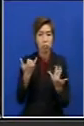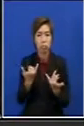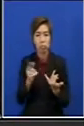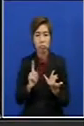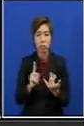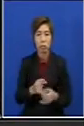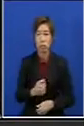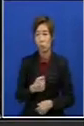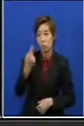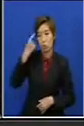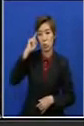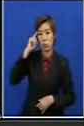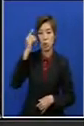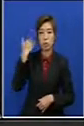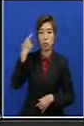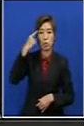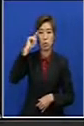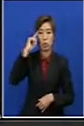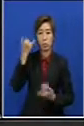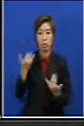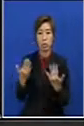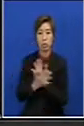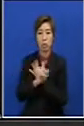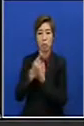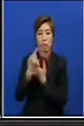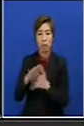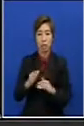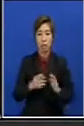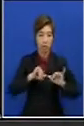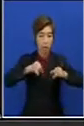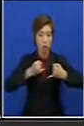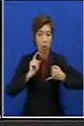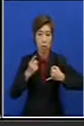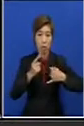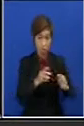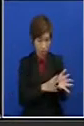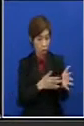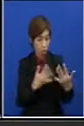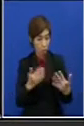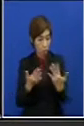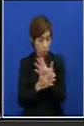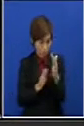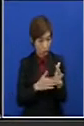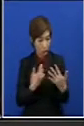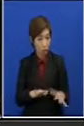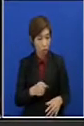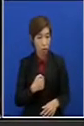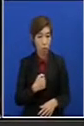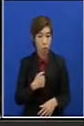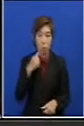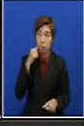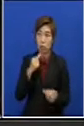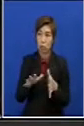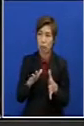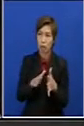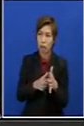อ๋อตอนนี้ผมไม่ทราบเลยครับพี่ เปลี่ยนมาเป็นเจ้าใหม่นานนะ เปลี่ยนมาเป็นเจ้าใหม่จำไม่ได้ว่